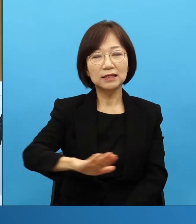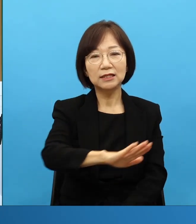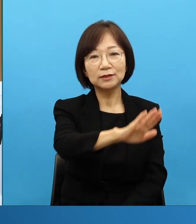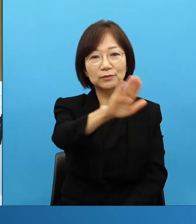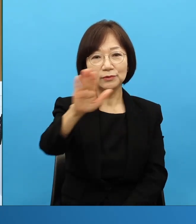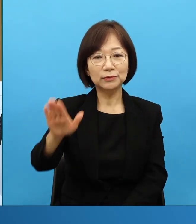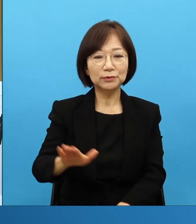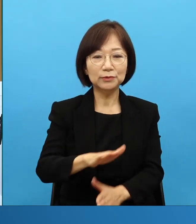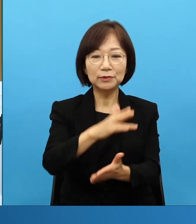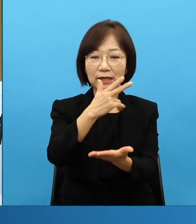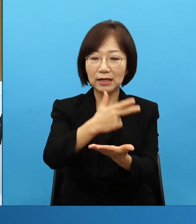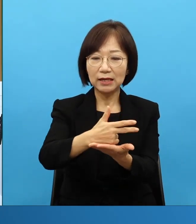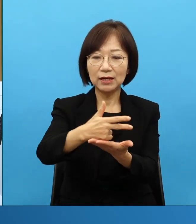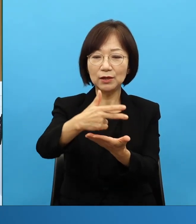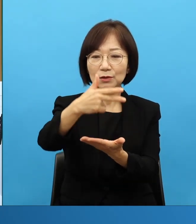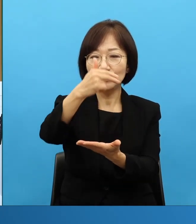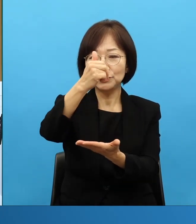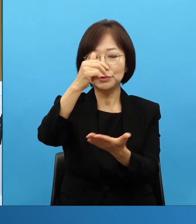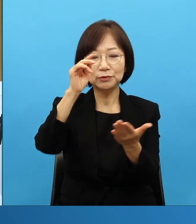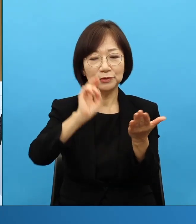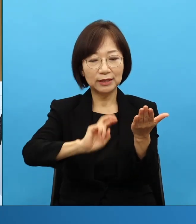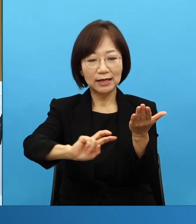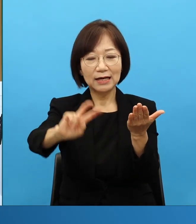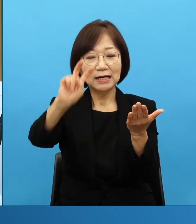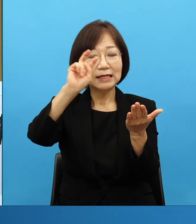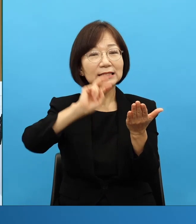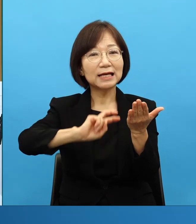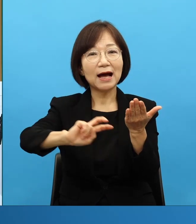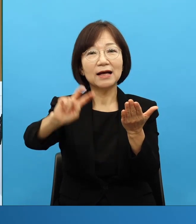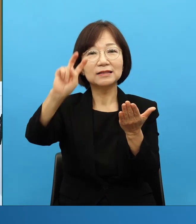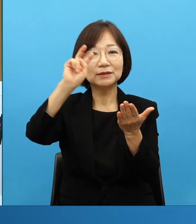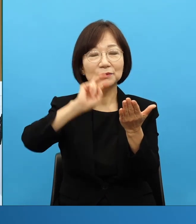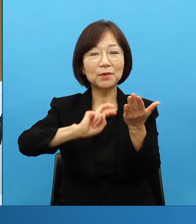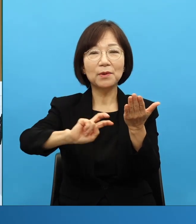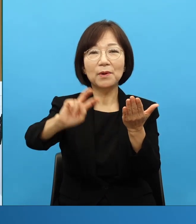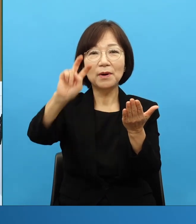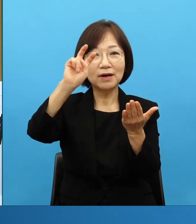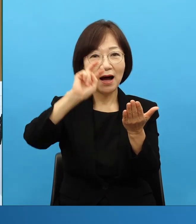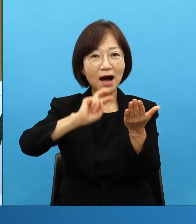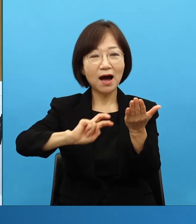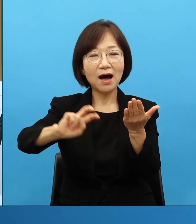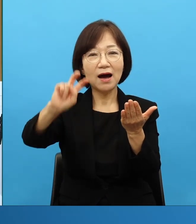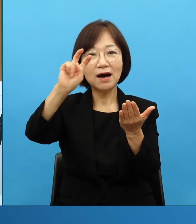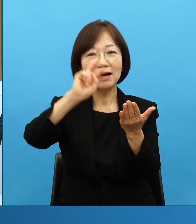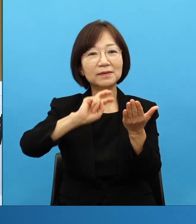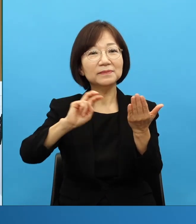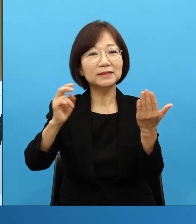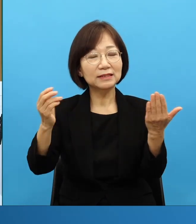찬송하